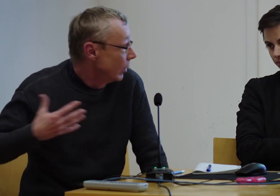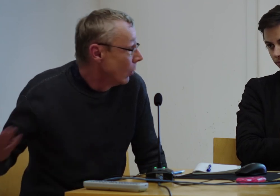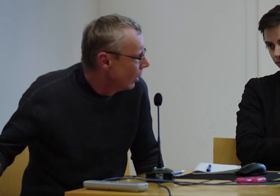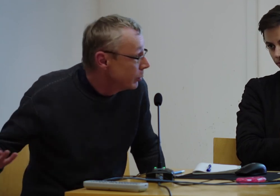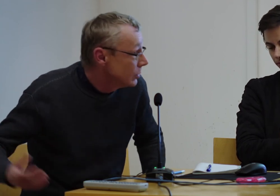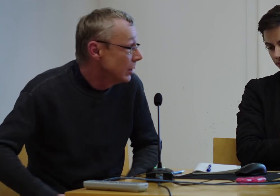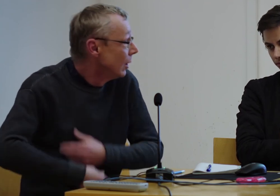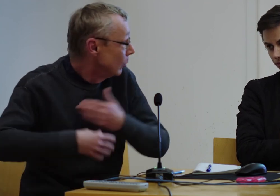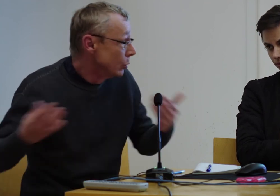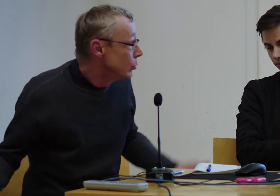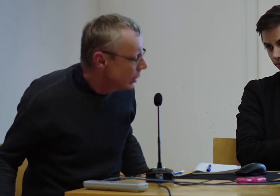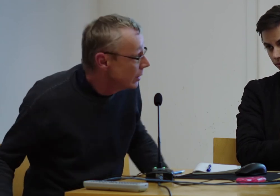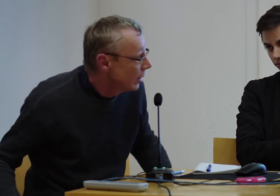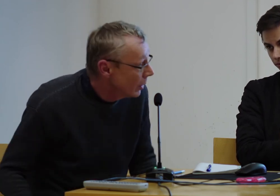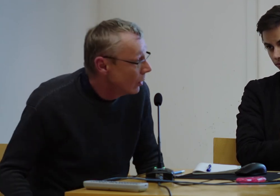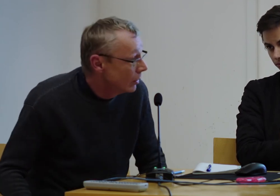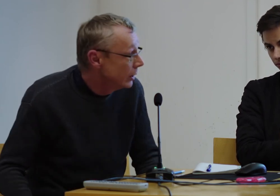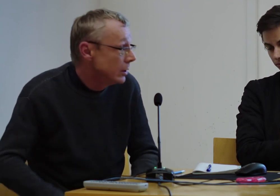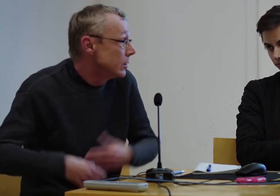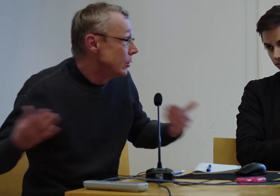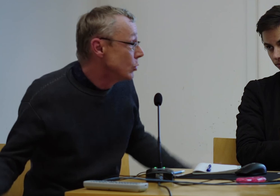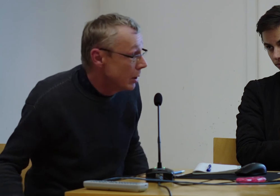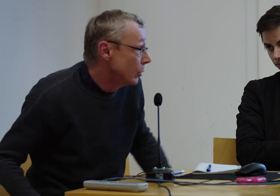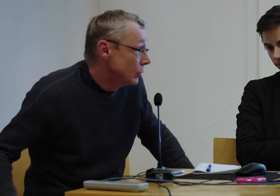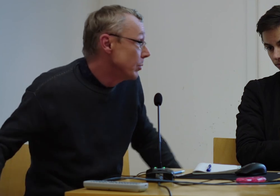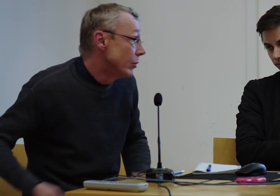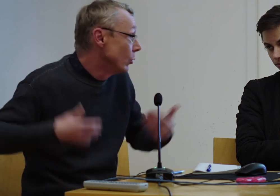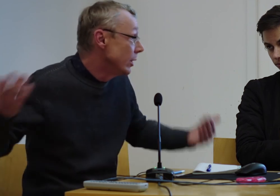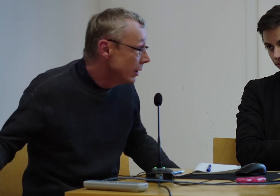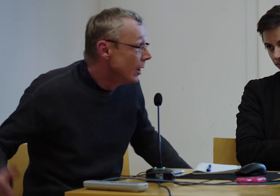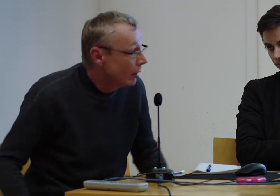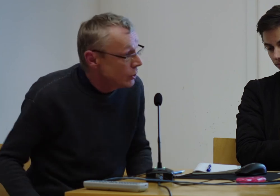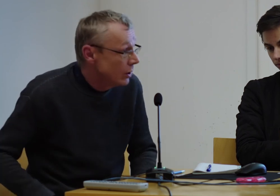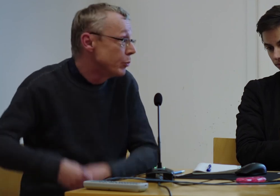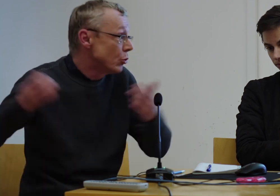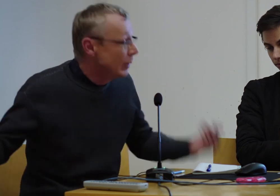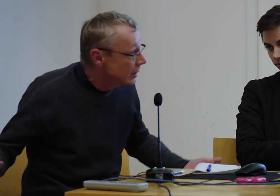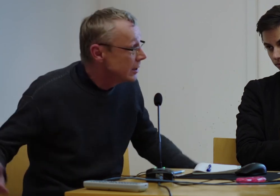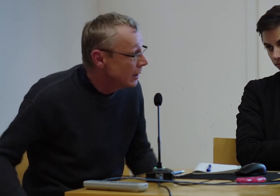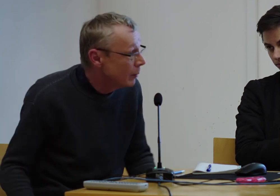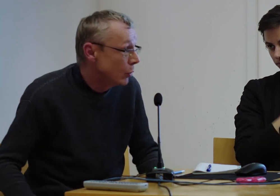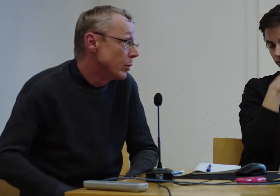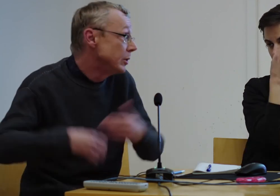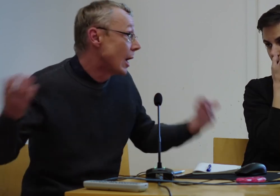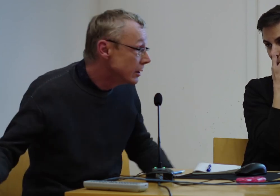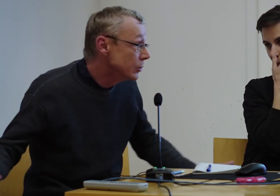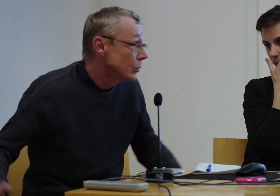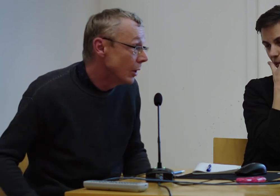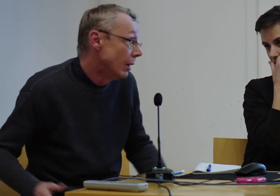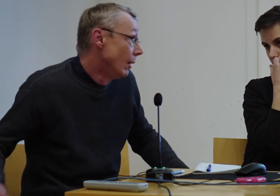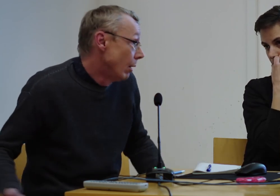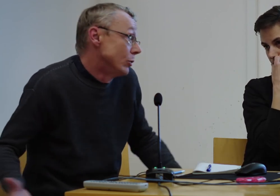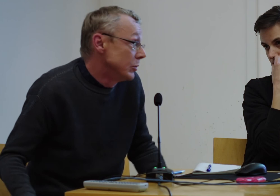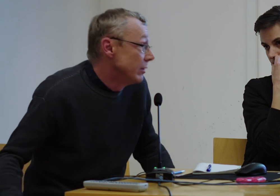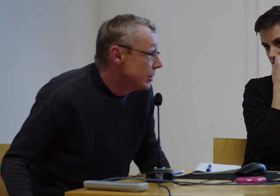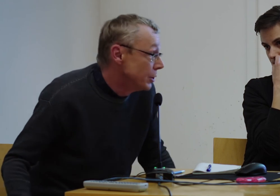jako natvrdo a prostě budu mučedníkem jako jedné instituce, protože mě vyhodějí a všichni napíšou petici a budou mě mít rádi, že jo?